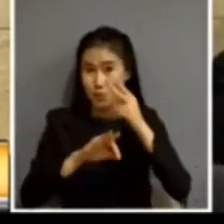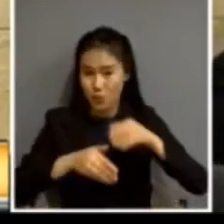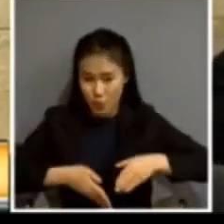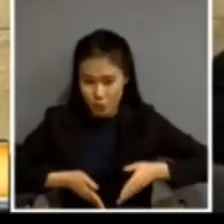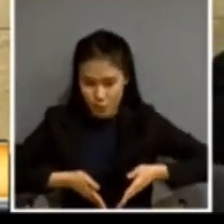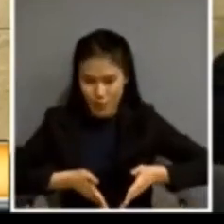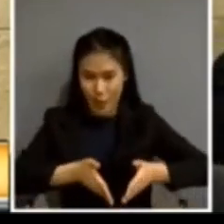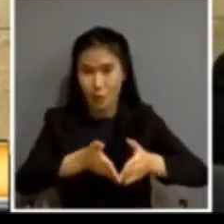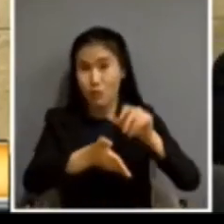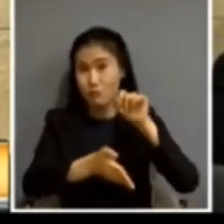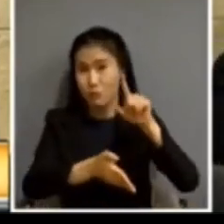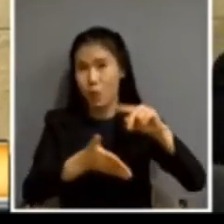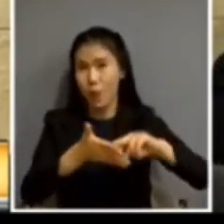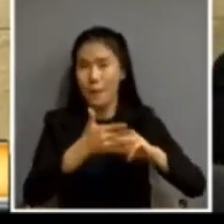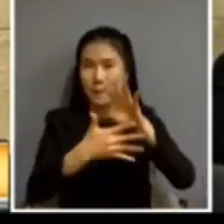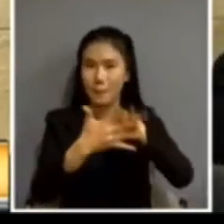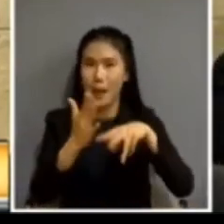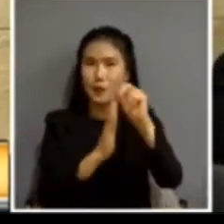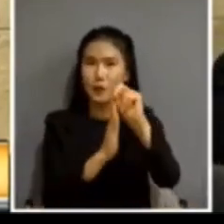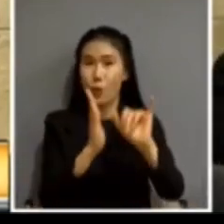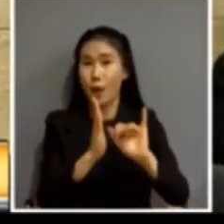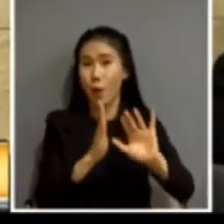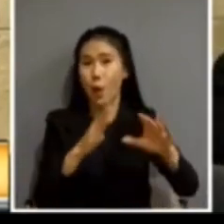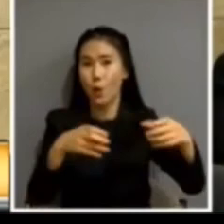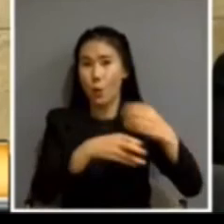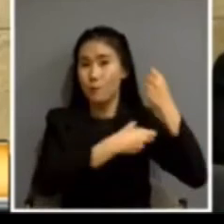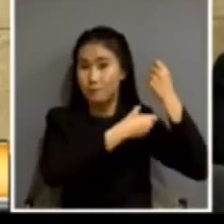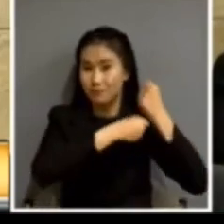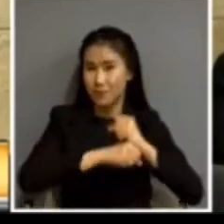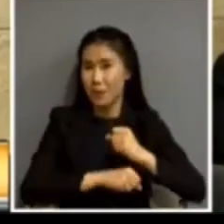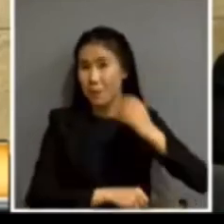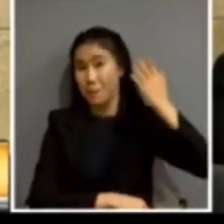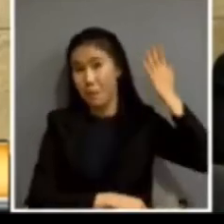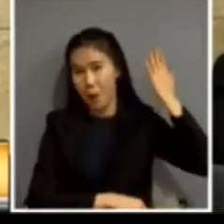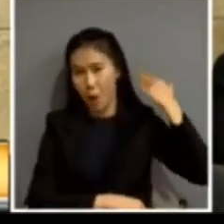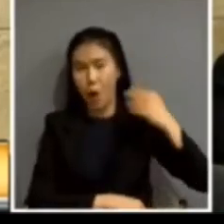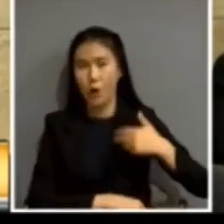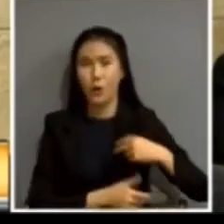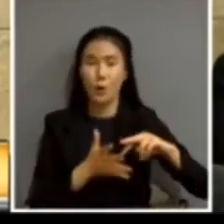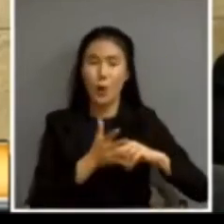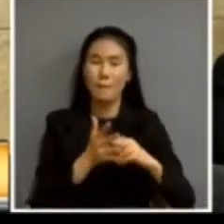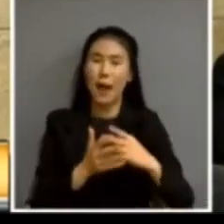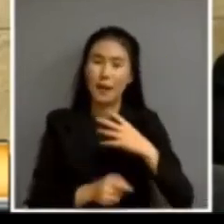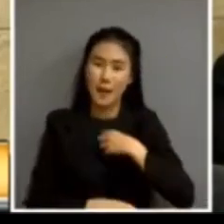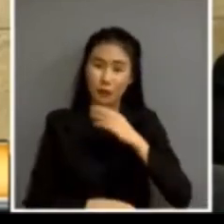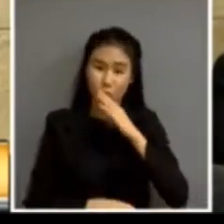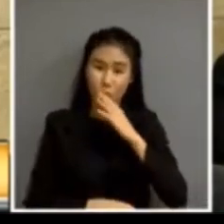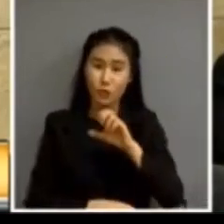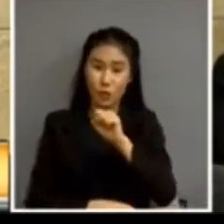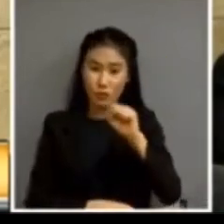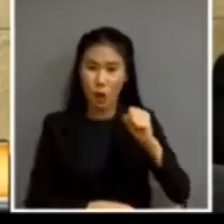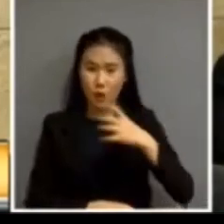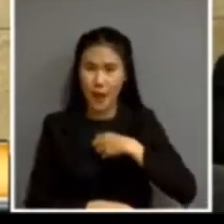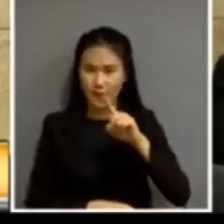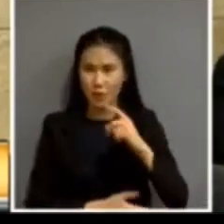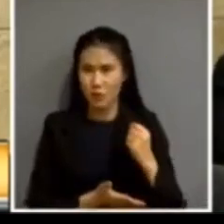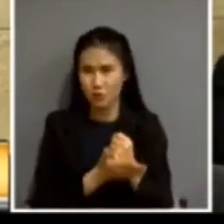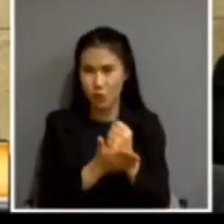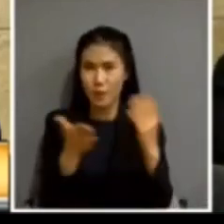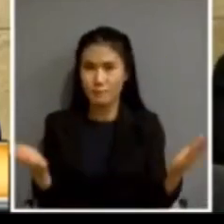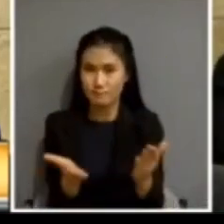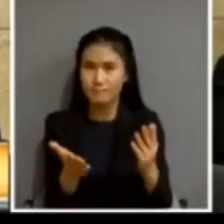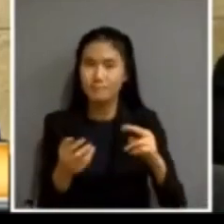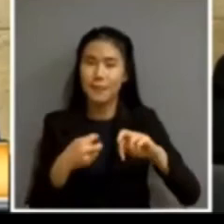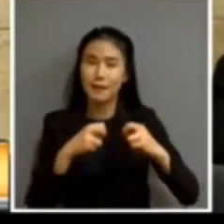ยบายของพรรคประชาธิปัตย์ที่เราใช้ในการรณรงค์เลือกตั้งที่ผ่านมาผมคิดว่าการผลักดันครั้งนี้จะเกิดประโยชน์ต่อพี่น้องชาวภาคใ